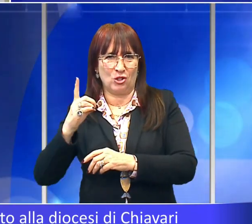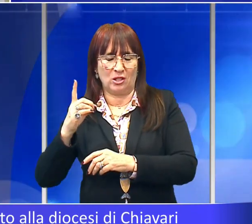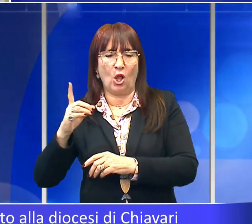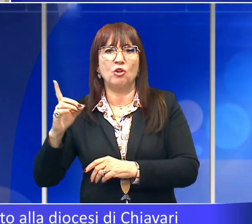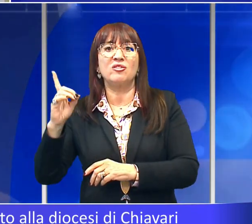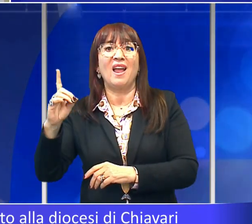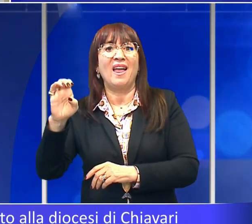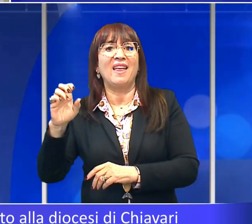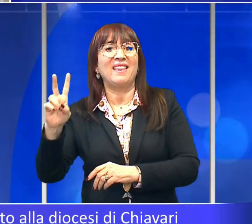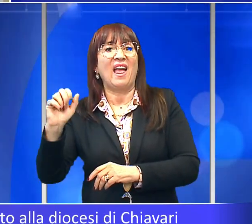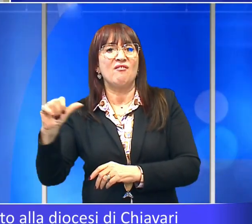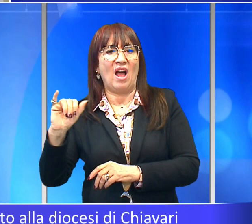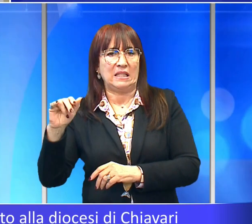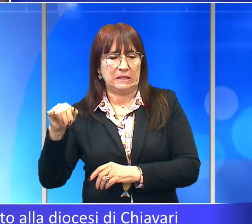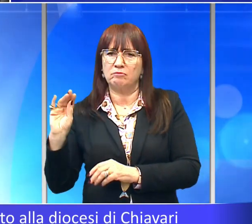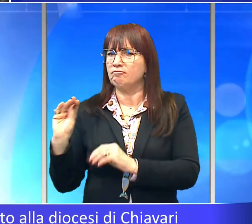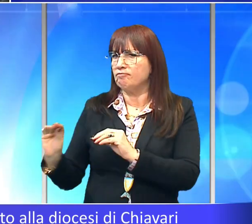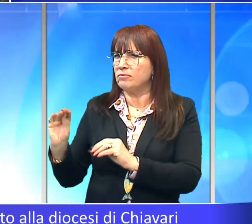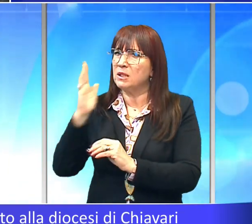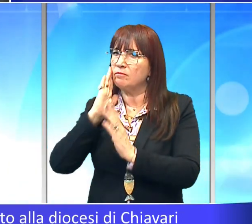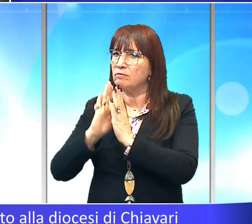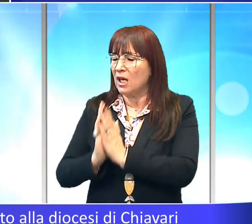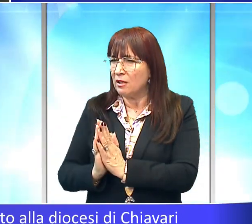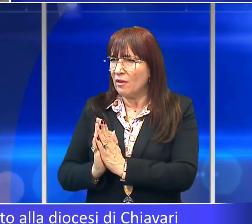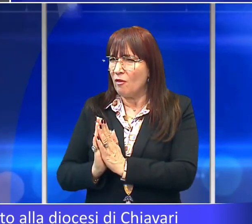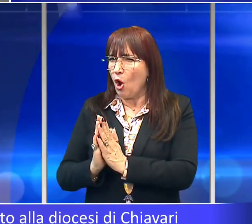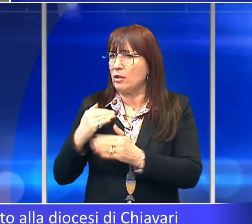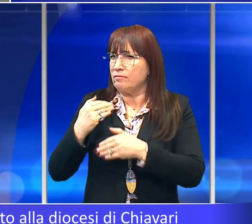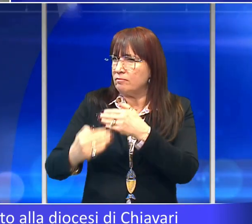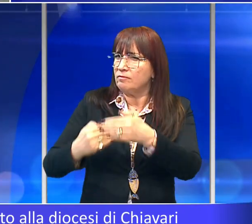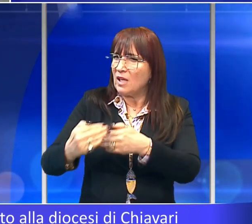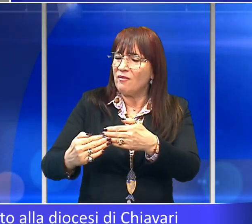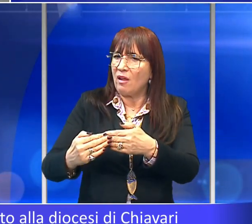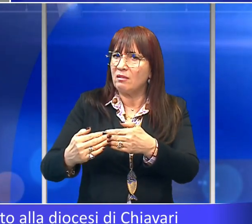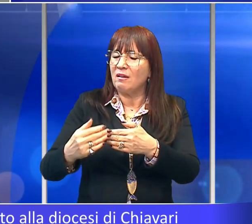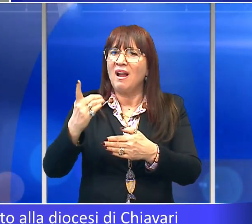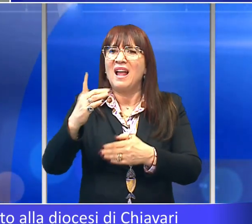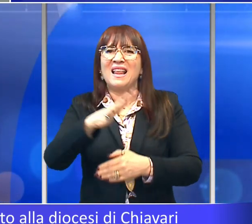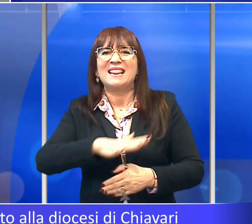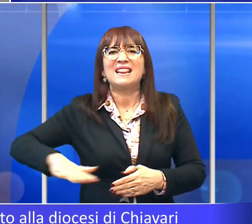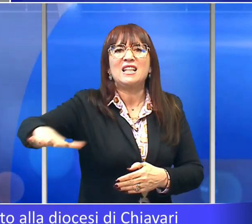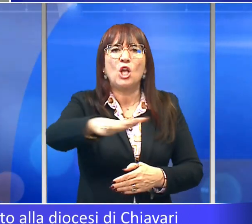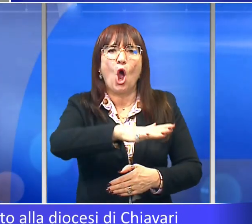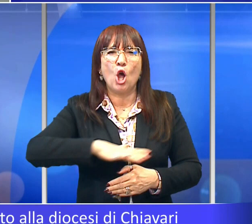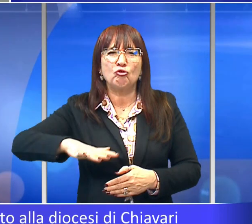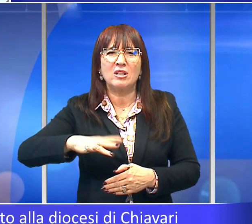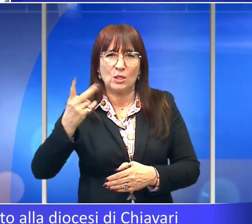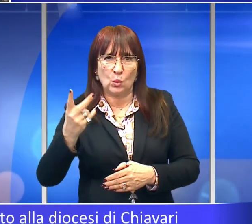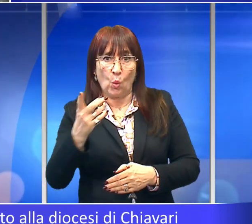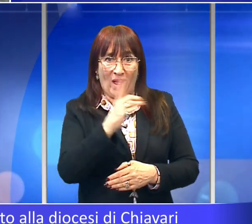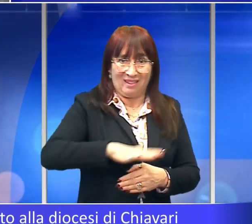di valutare la possibilità di avviare il processo di revisione dei confini delle